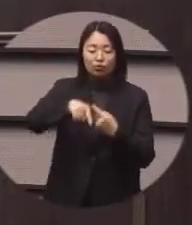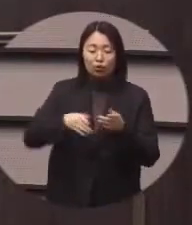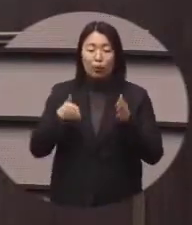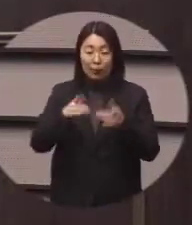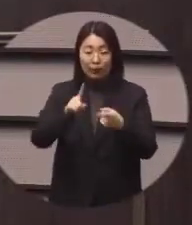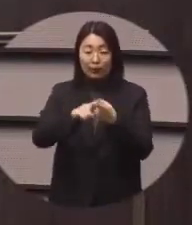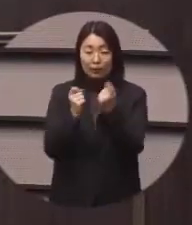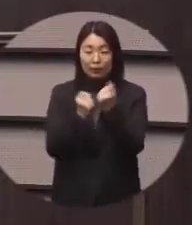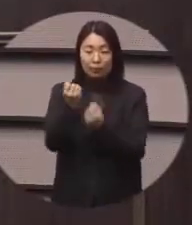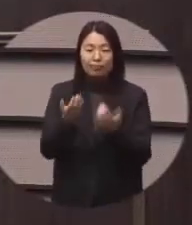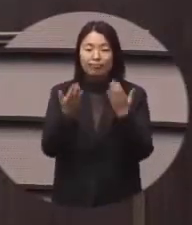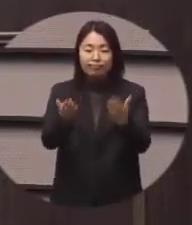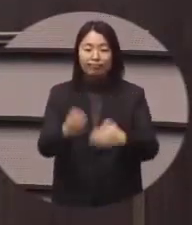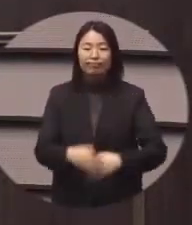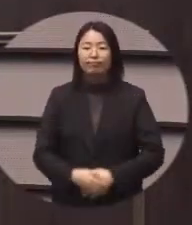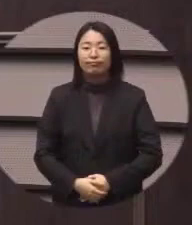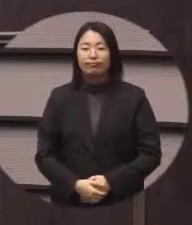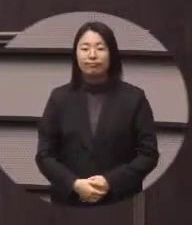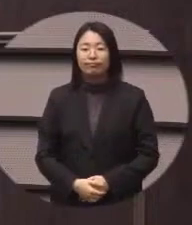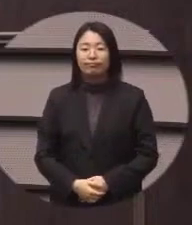설명을 드리도록 하겠습니다.